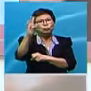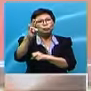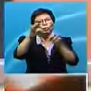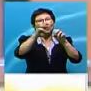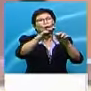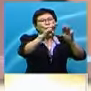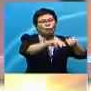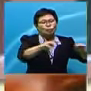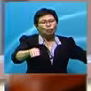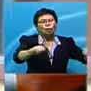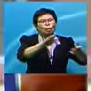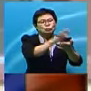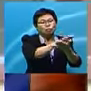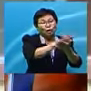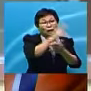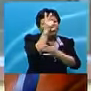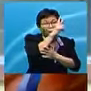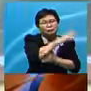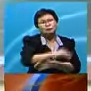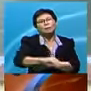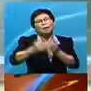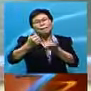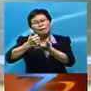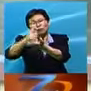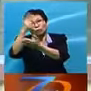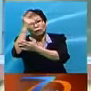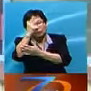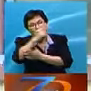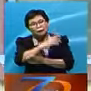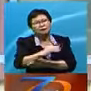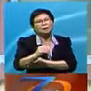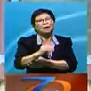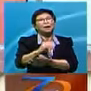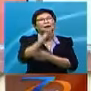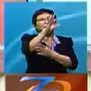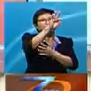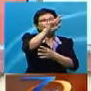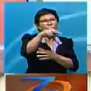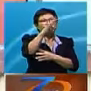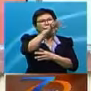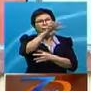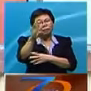443,677 merupakan calon sekolah kerajaan dan bantuan kerajaan, manakala